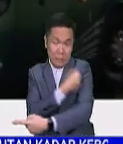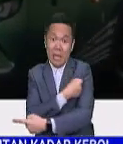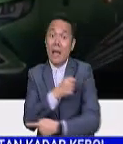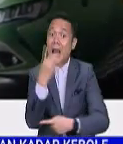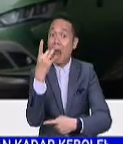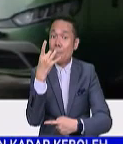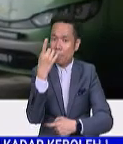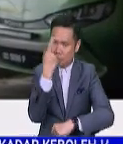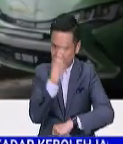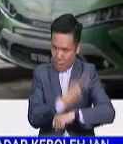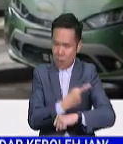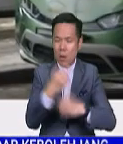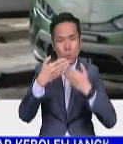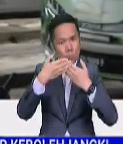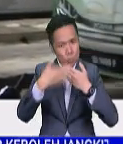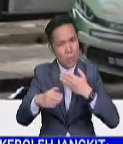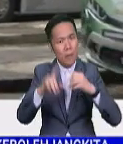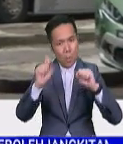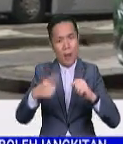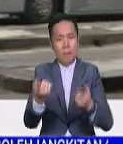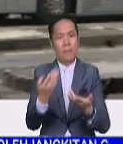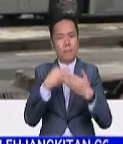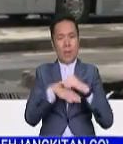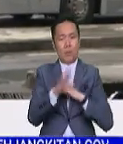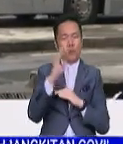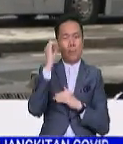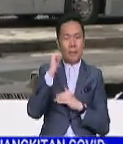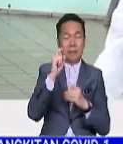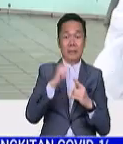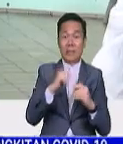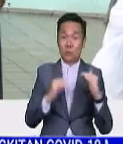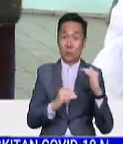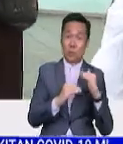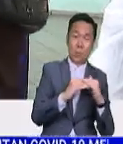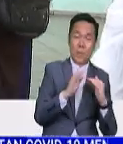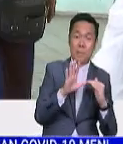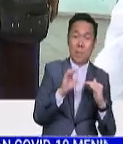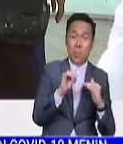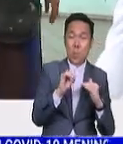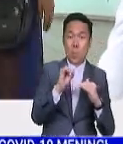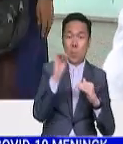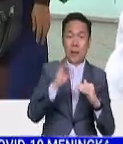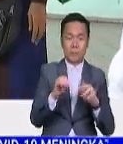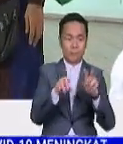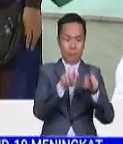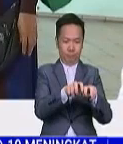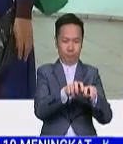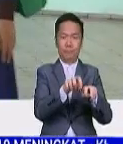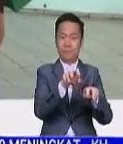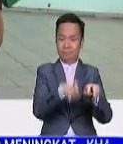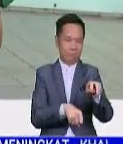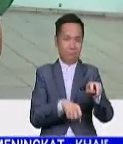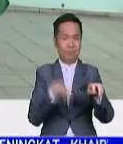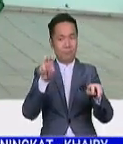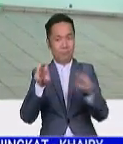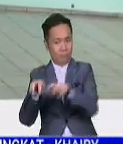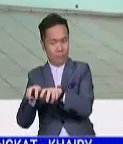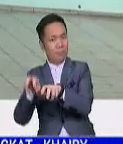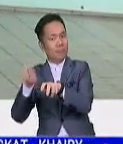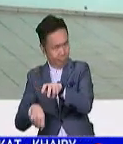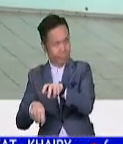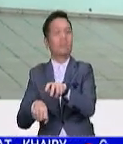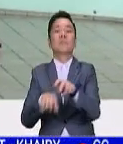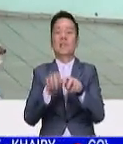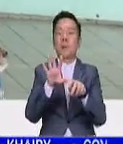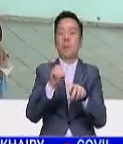lalu body naik pas Oke VCD 50% saja ini atau lebih 10 mungkin divisi puluh hadirat ada 70